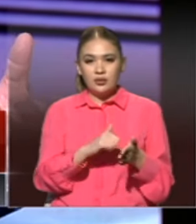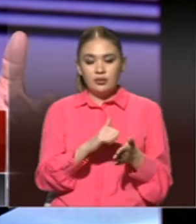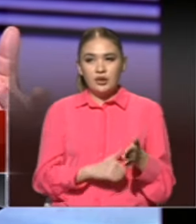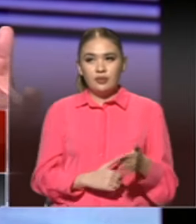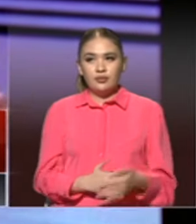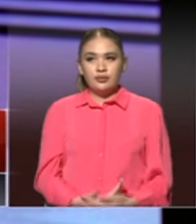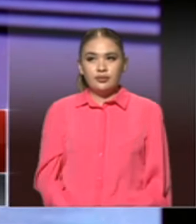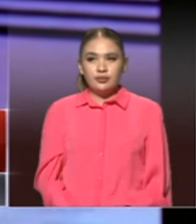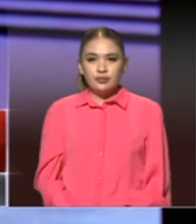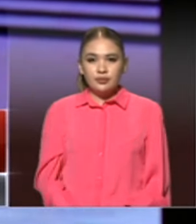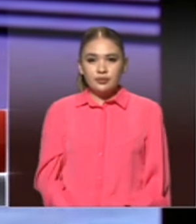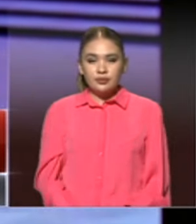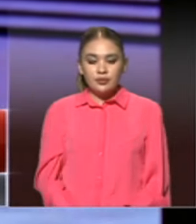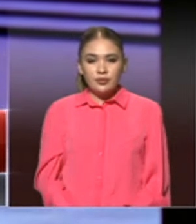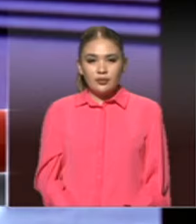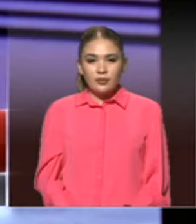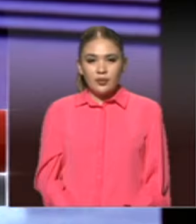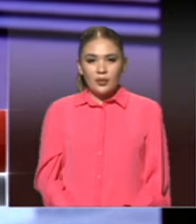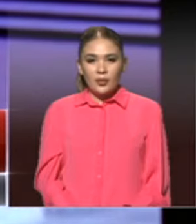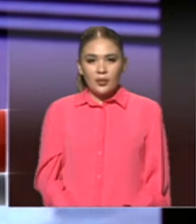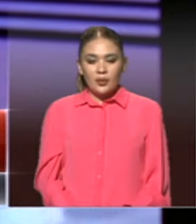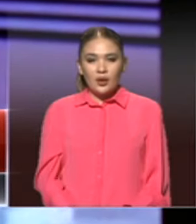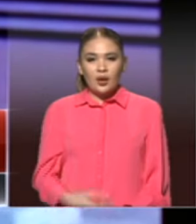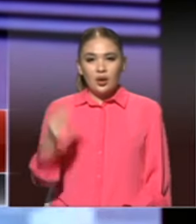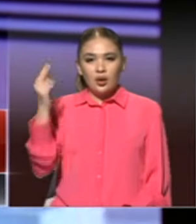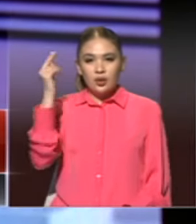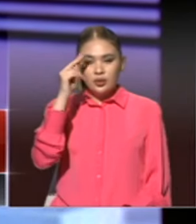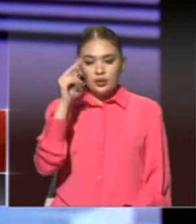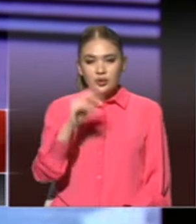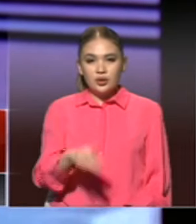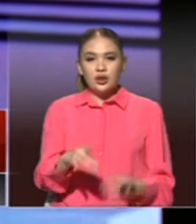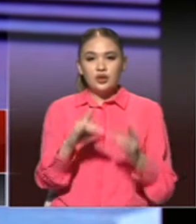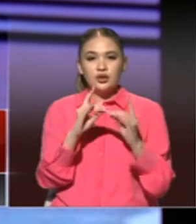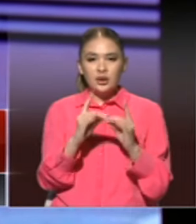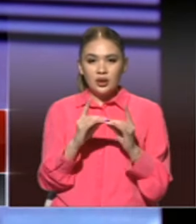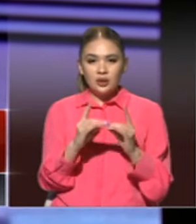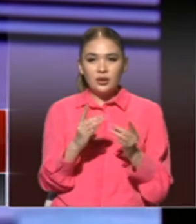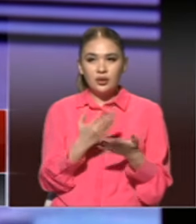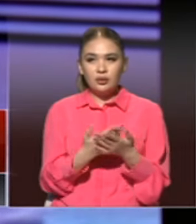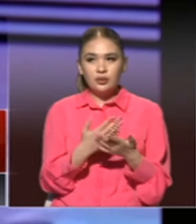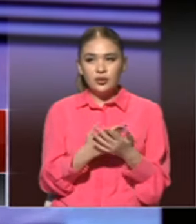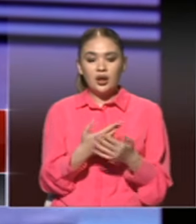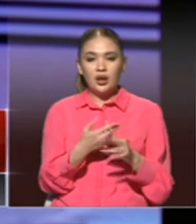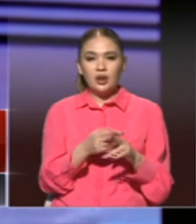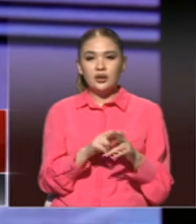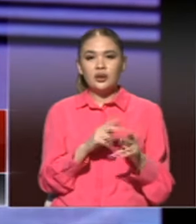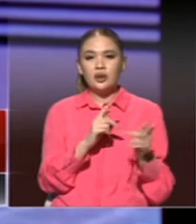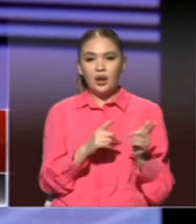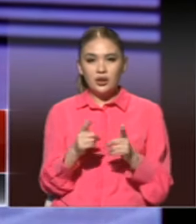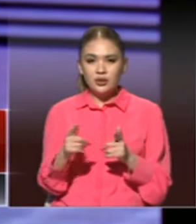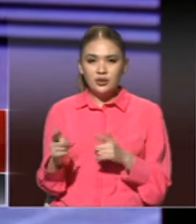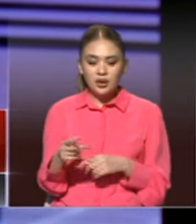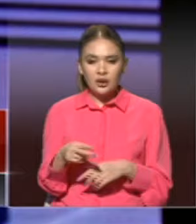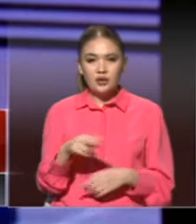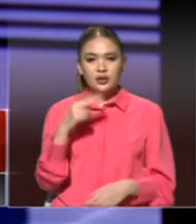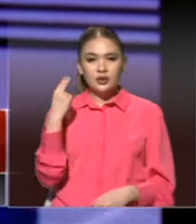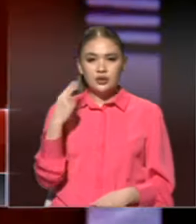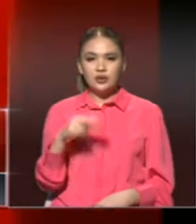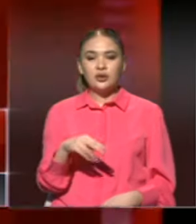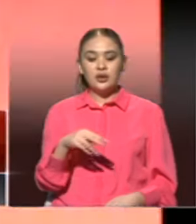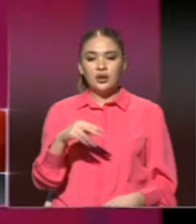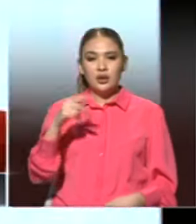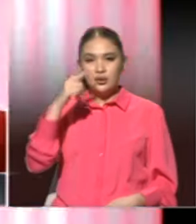ғой. Жаңағы ылғи ұлдар оқиды. Жатақханада, жаңағы дайындық сапалары